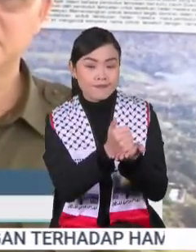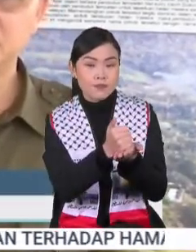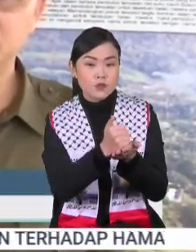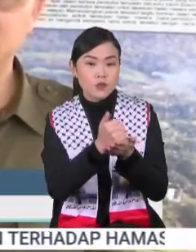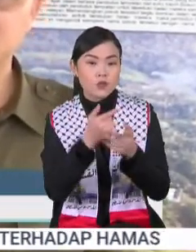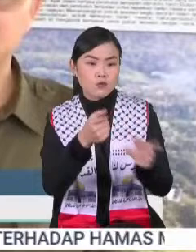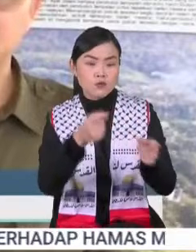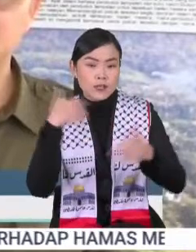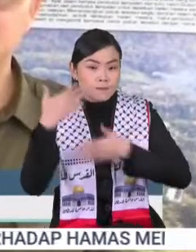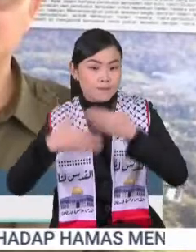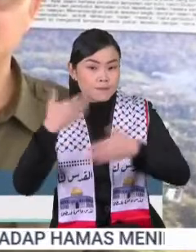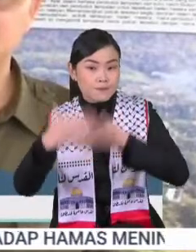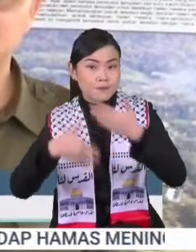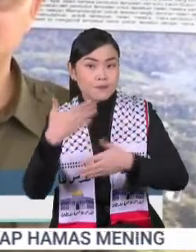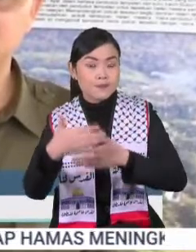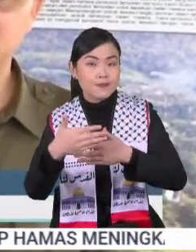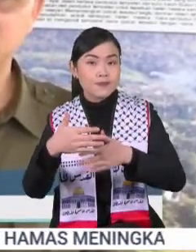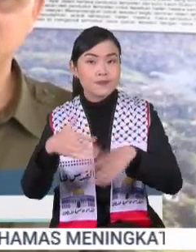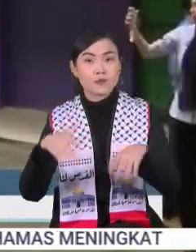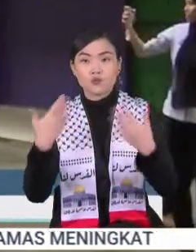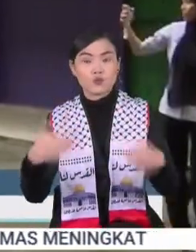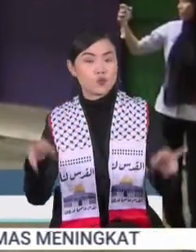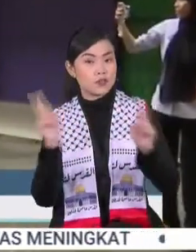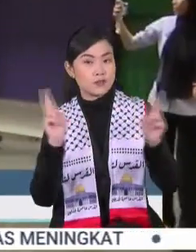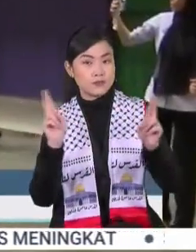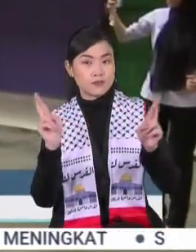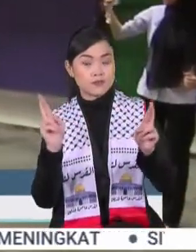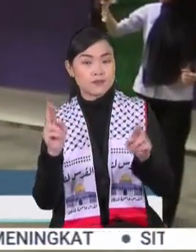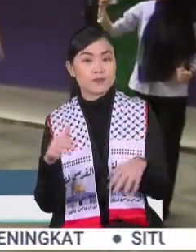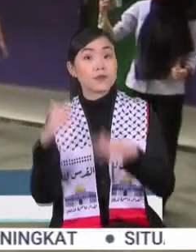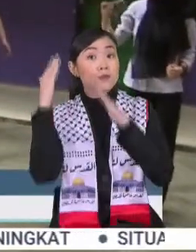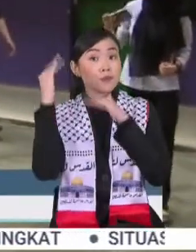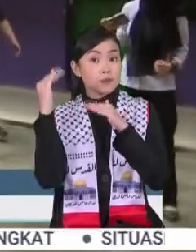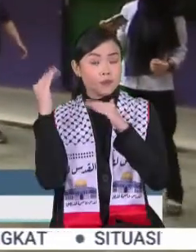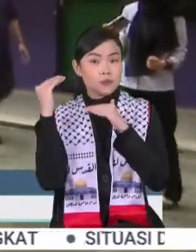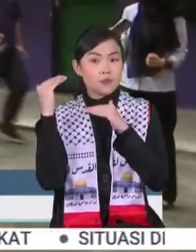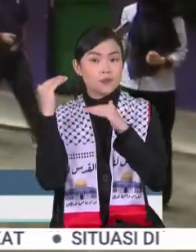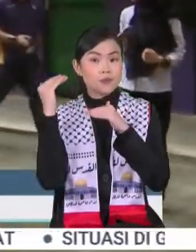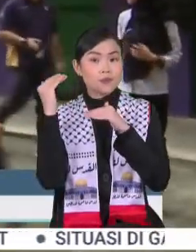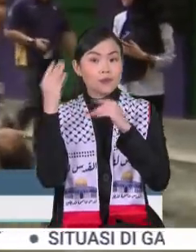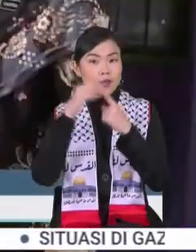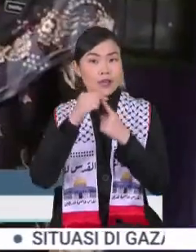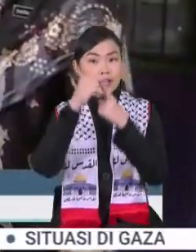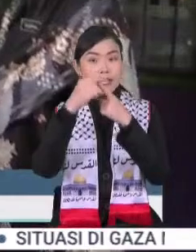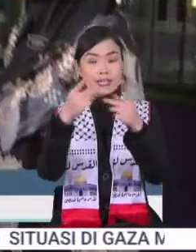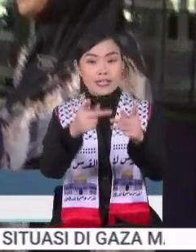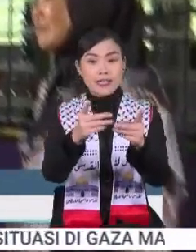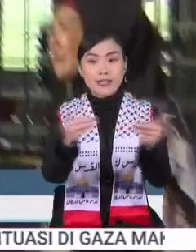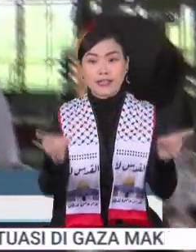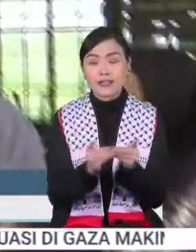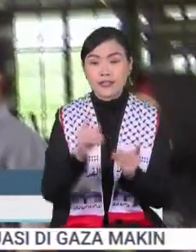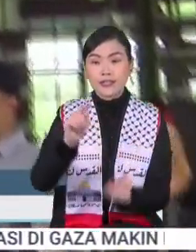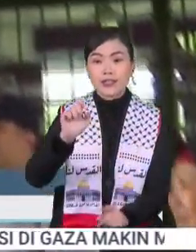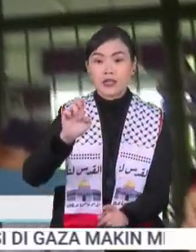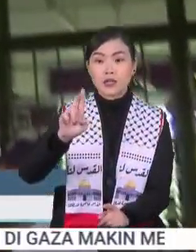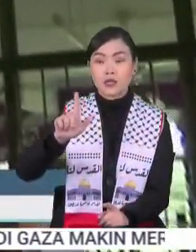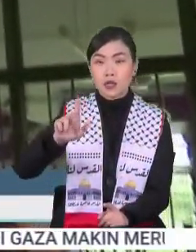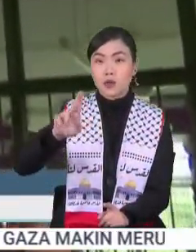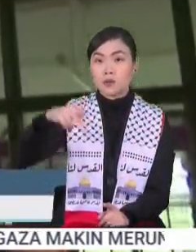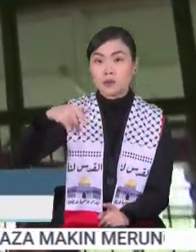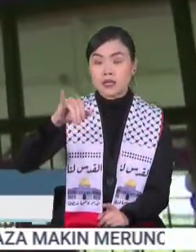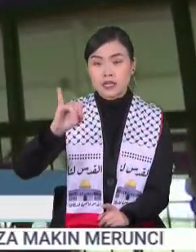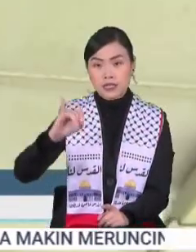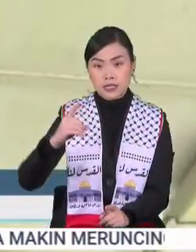proses kelulusan mana-mana yang sudah tersedia inilah yang kami harapkan terutamanya di daerah telupit yang masih jauh ketinggalan